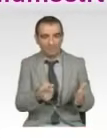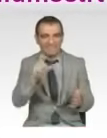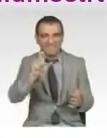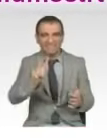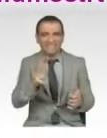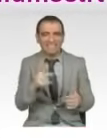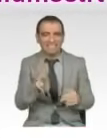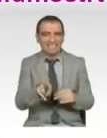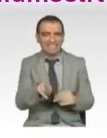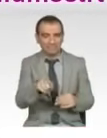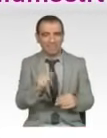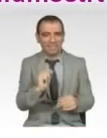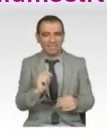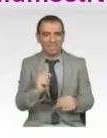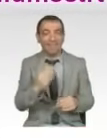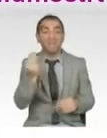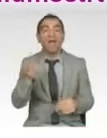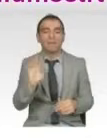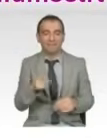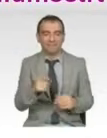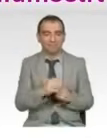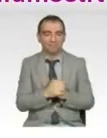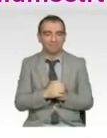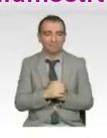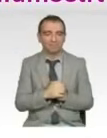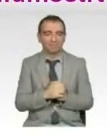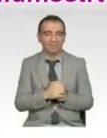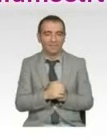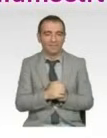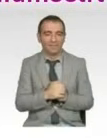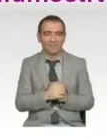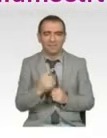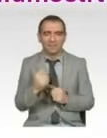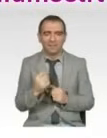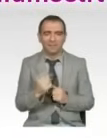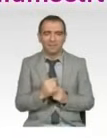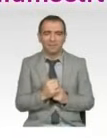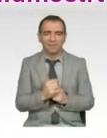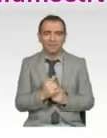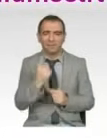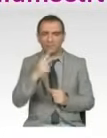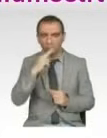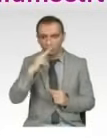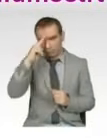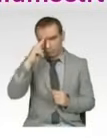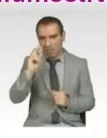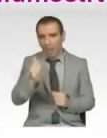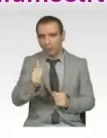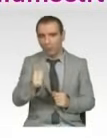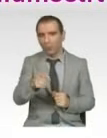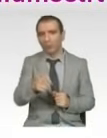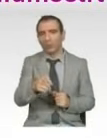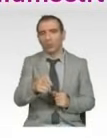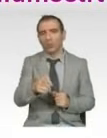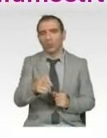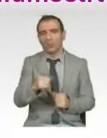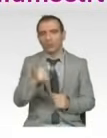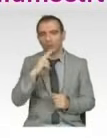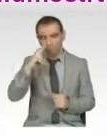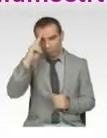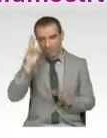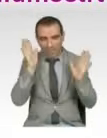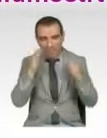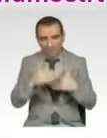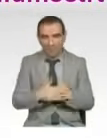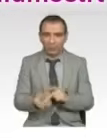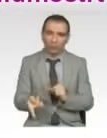gibi vermiş. CV gibi ama vermedim tabii. Bir cuma günü. Cuma namazı